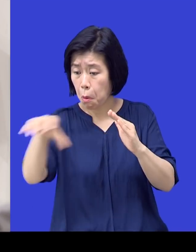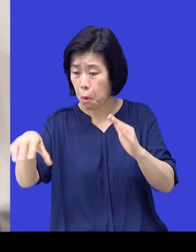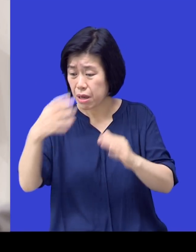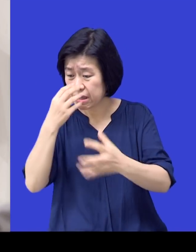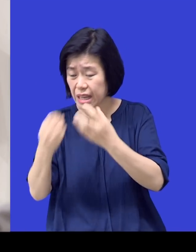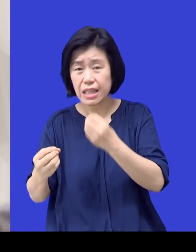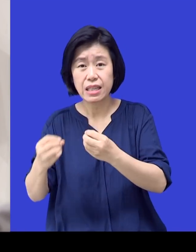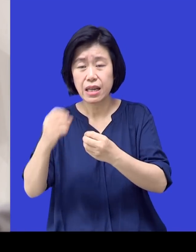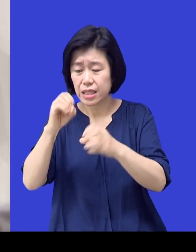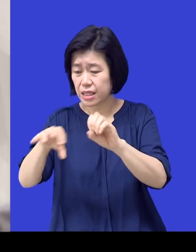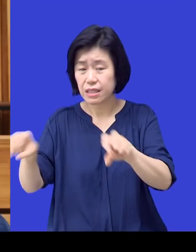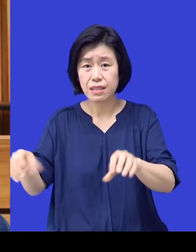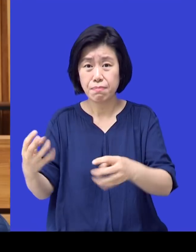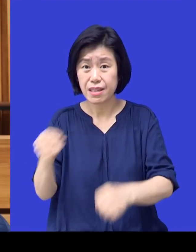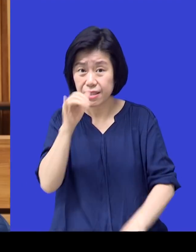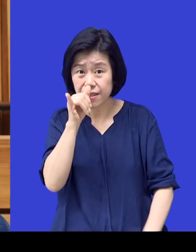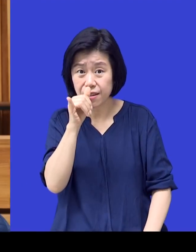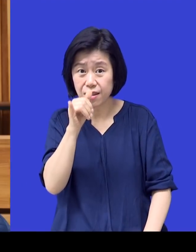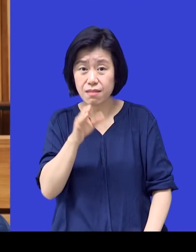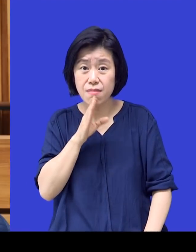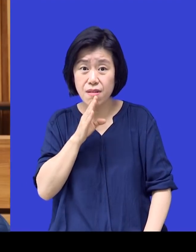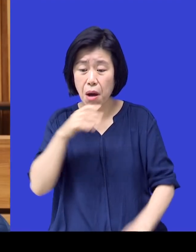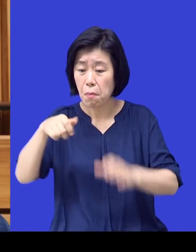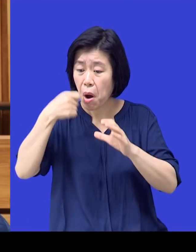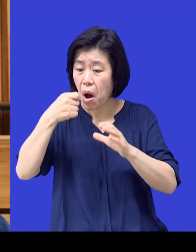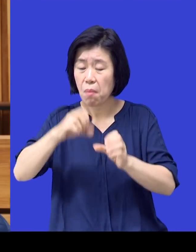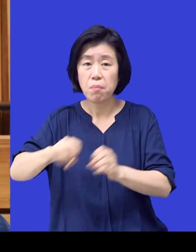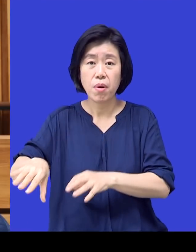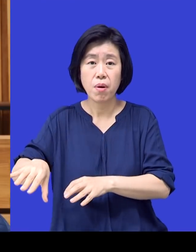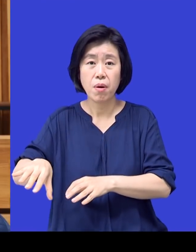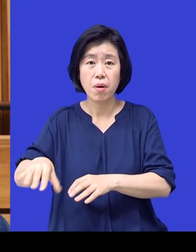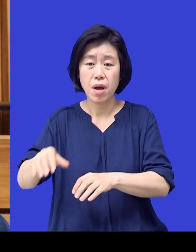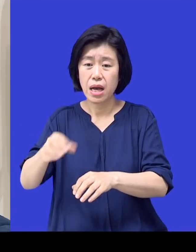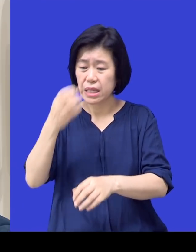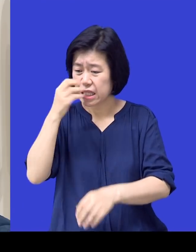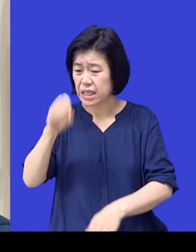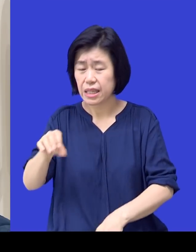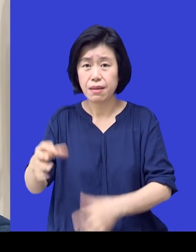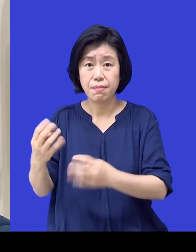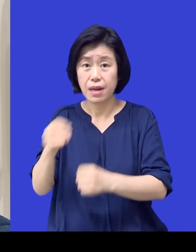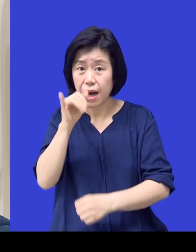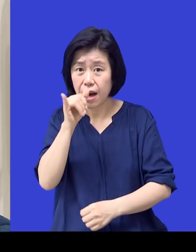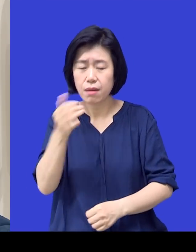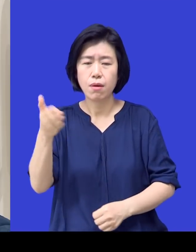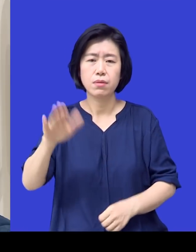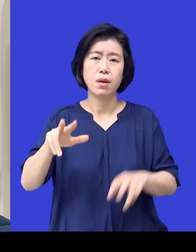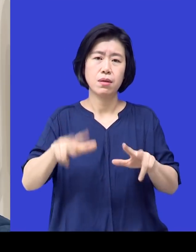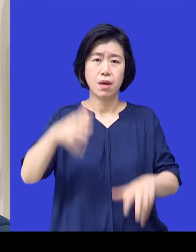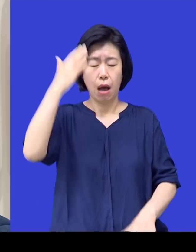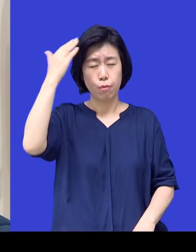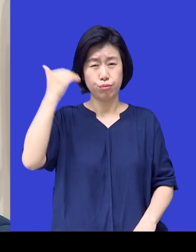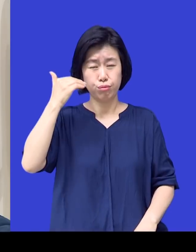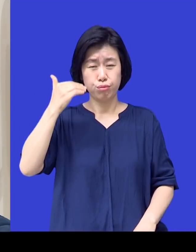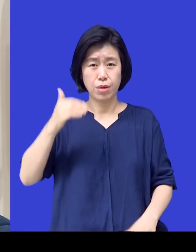고아들한테는 생명줄이라고. 우리와는 완전히 차원이 다른 싸움을 하고 있는